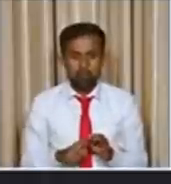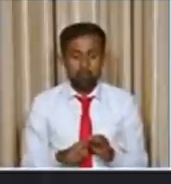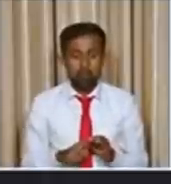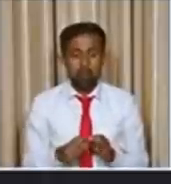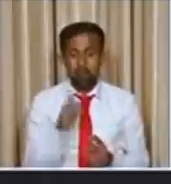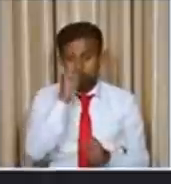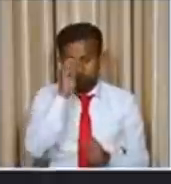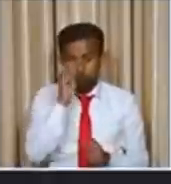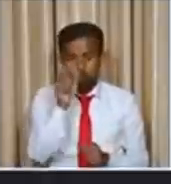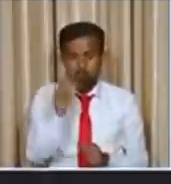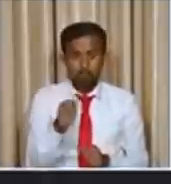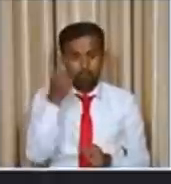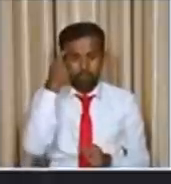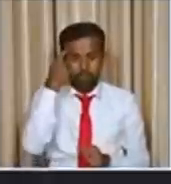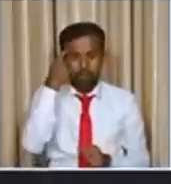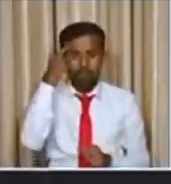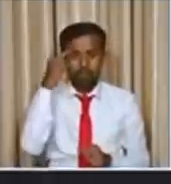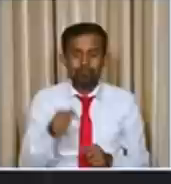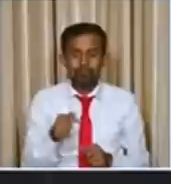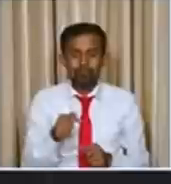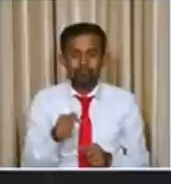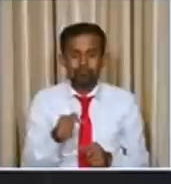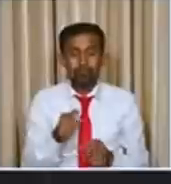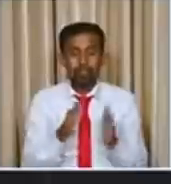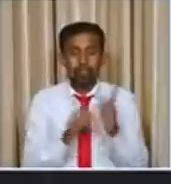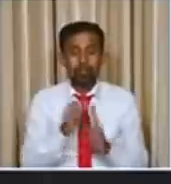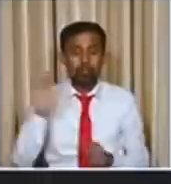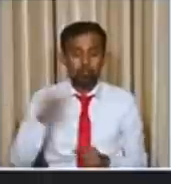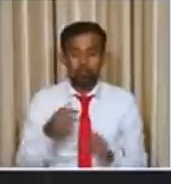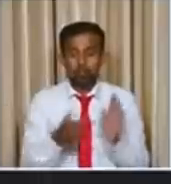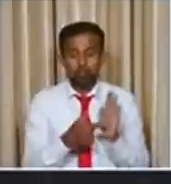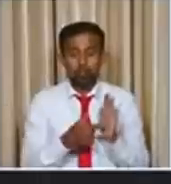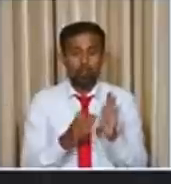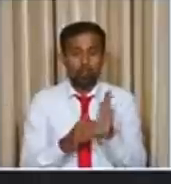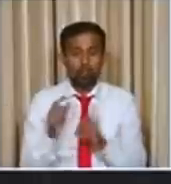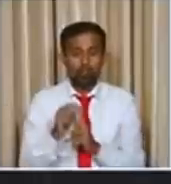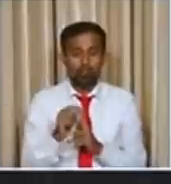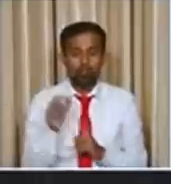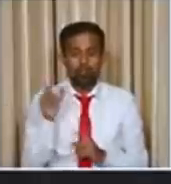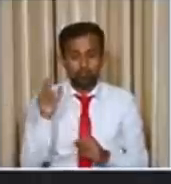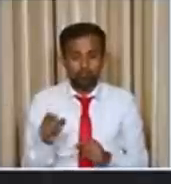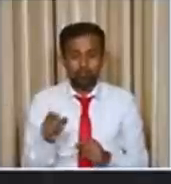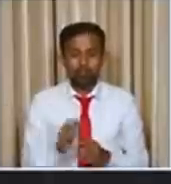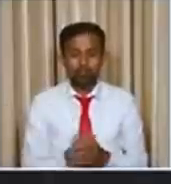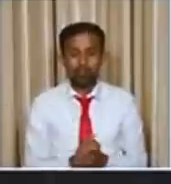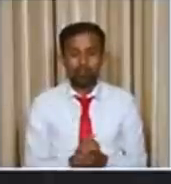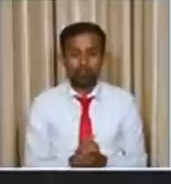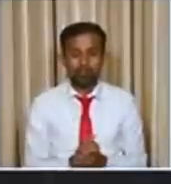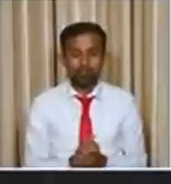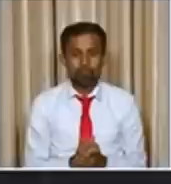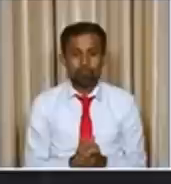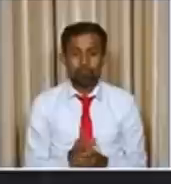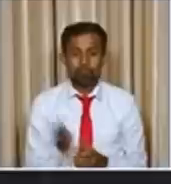நினைச்சிருக்கி நாளைக்கு வந்தா அமைச்சர் தொண்டமன் அமைச்சர் சரியா, அப்படி நினைக்காயங்க. இல்ல இல்ல அப்படி நினைக்காயங்க